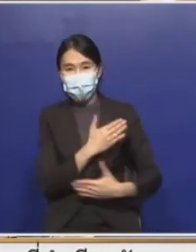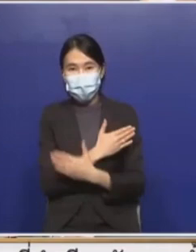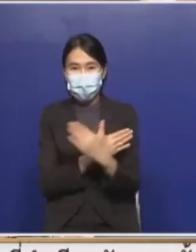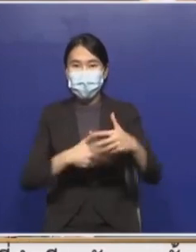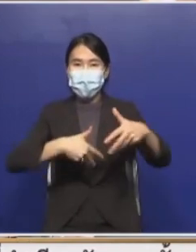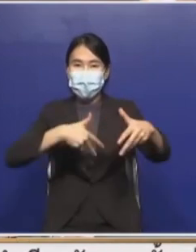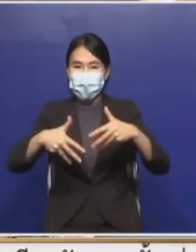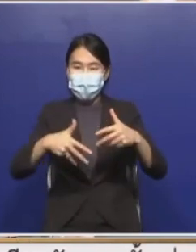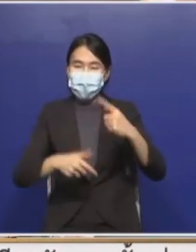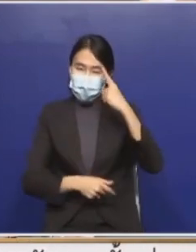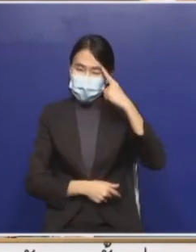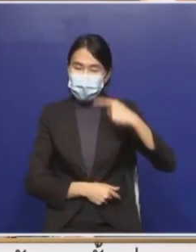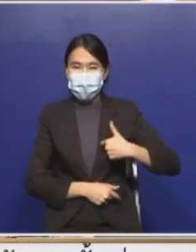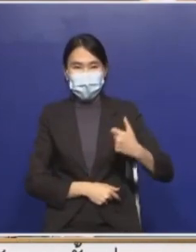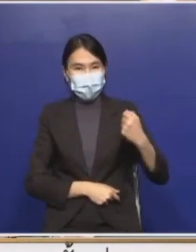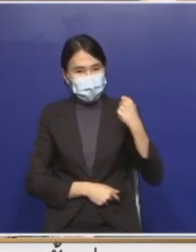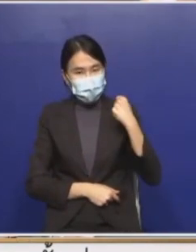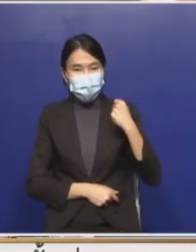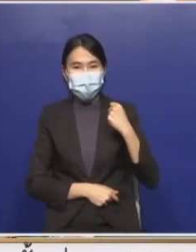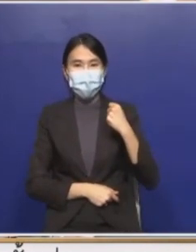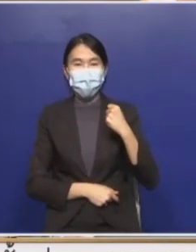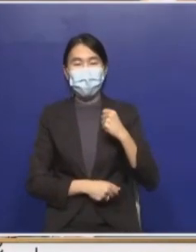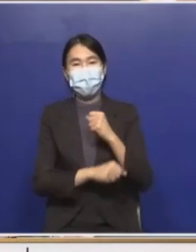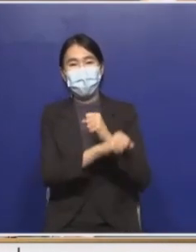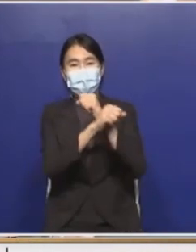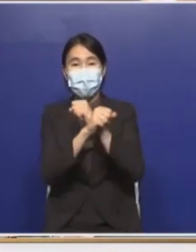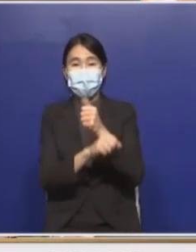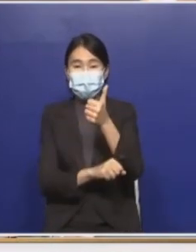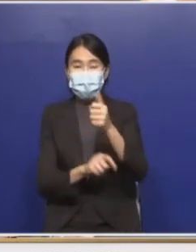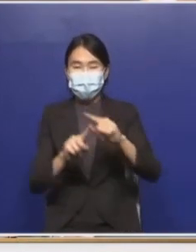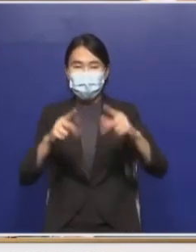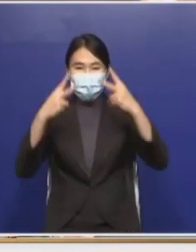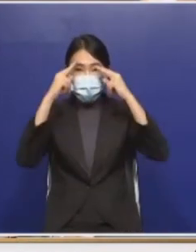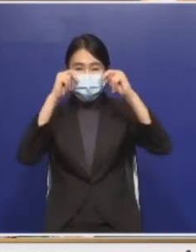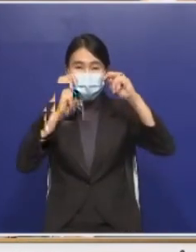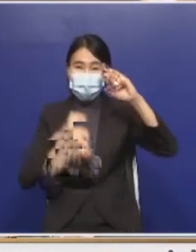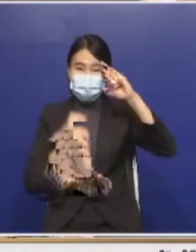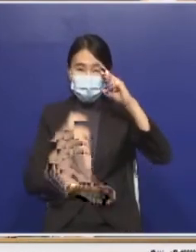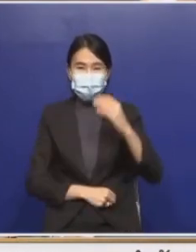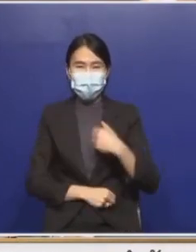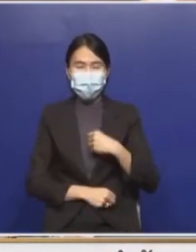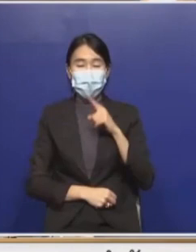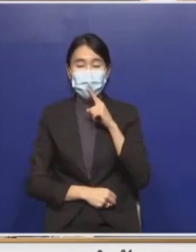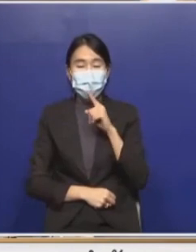ให้กับพี่น้องประชาชนท่านไม่ได้พูดเลยว่าท่านจะจัดหาอีกเท่า